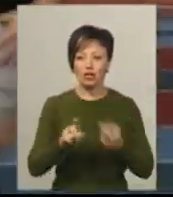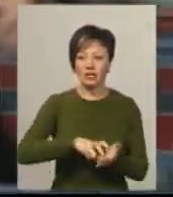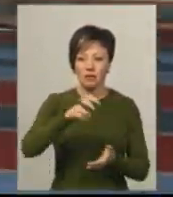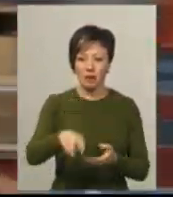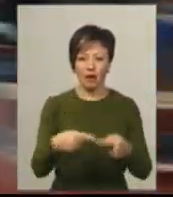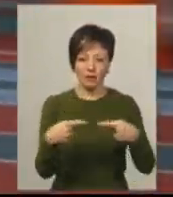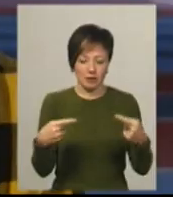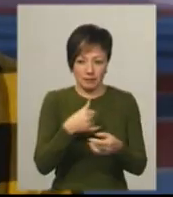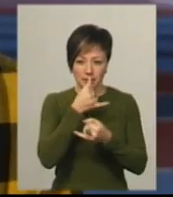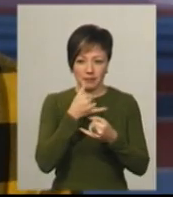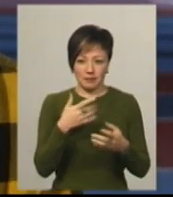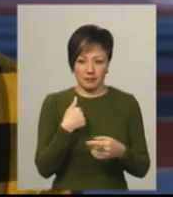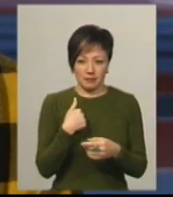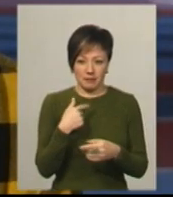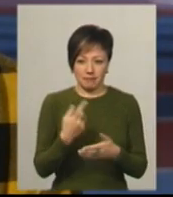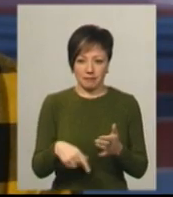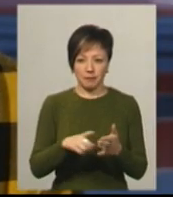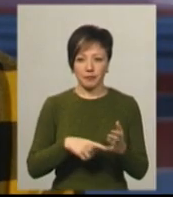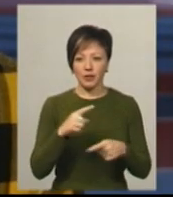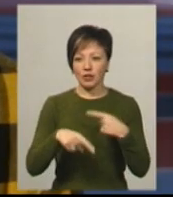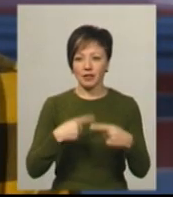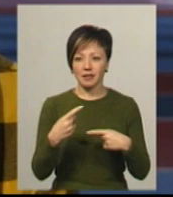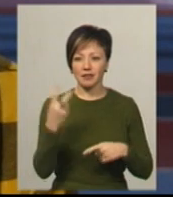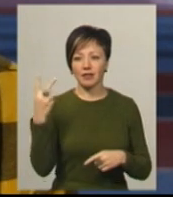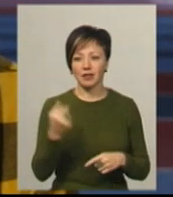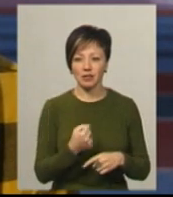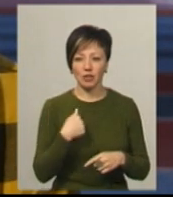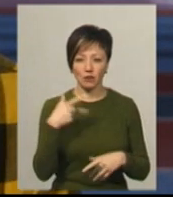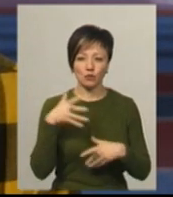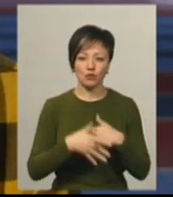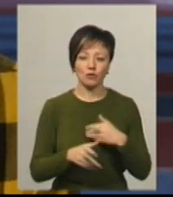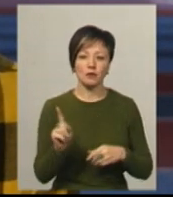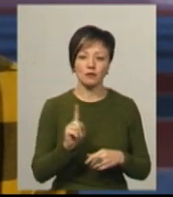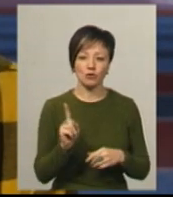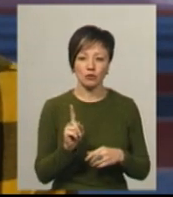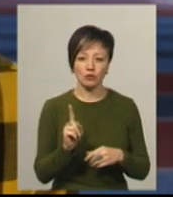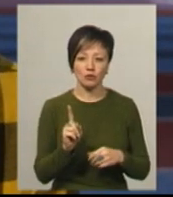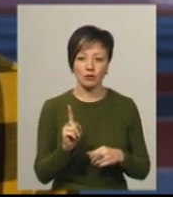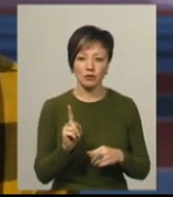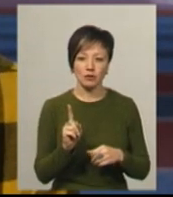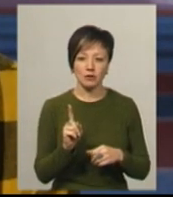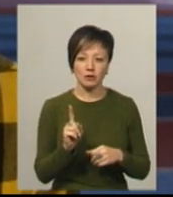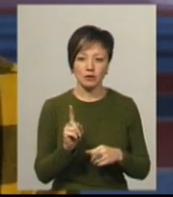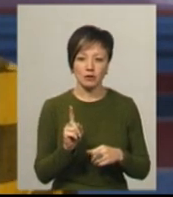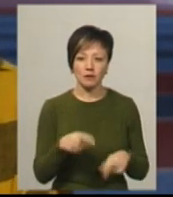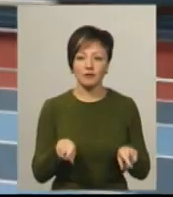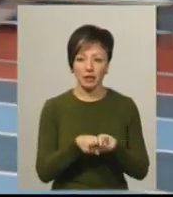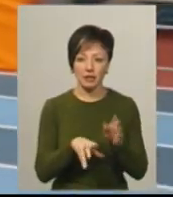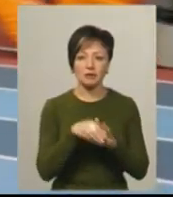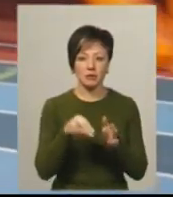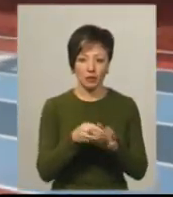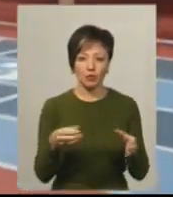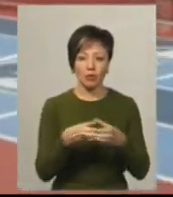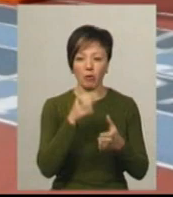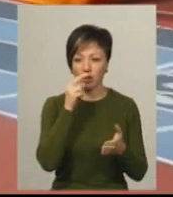так далі. Кажу, ні. Лише через тижні, напевно, два я зрозумів, що я все-таки в збірну потрапив. Це